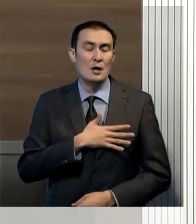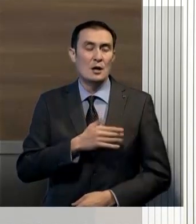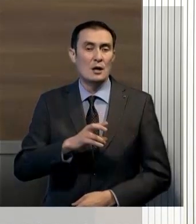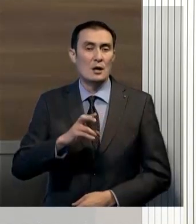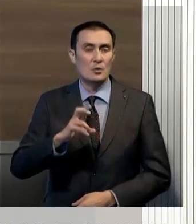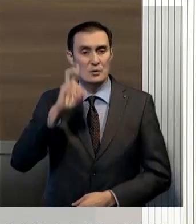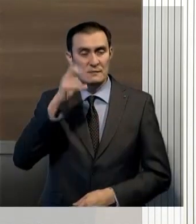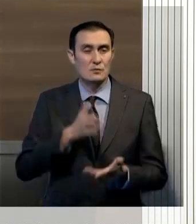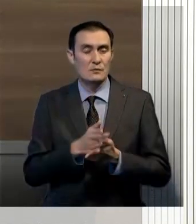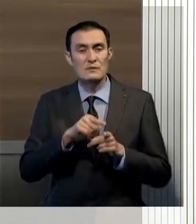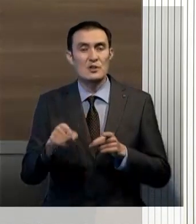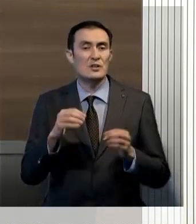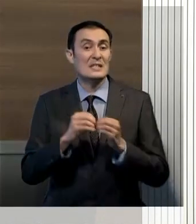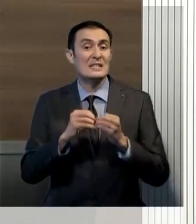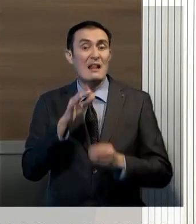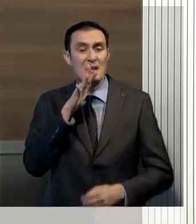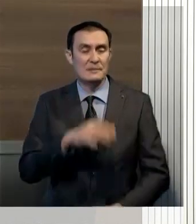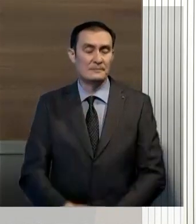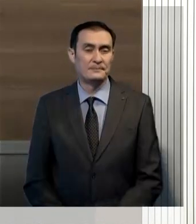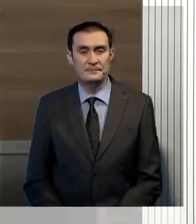дочерним организациям сроком на 10 лет.